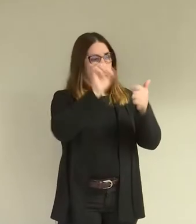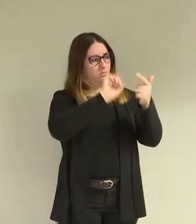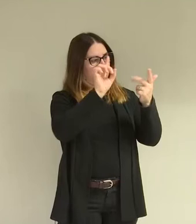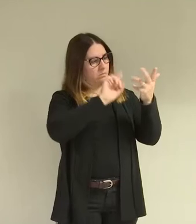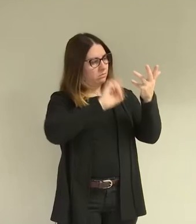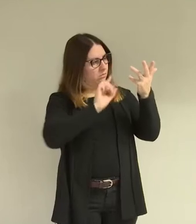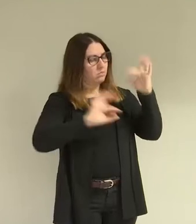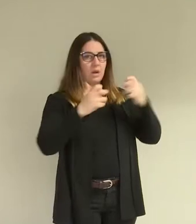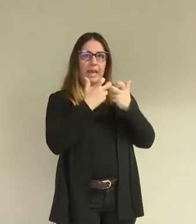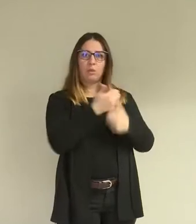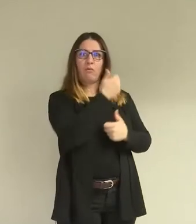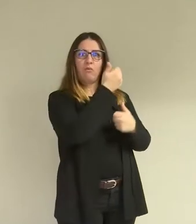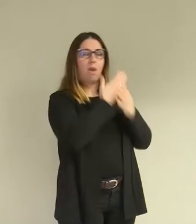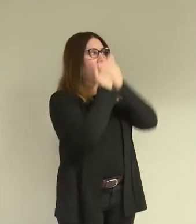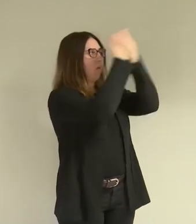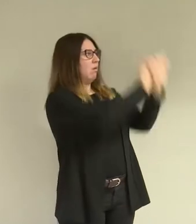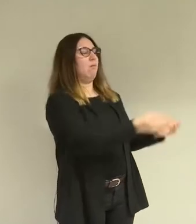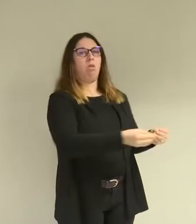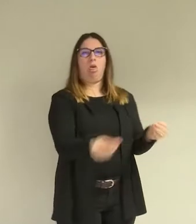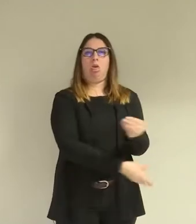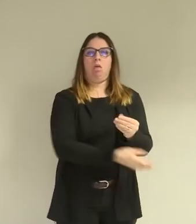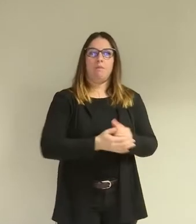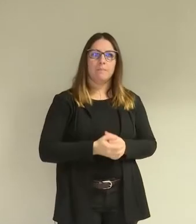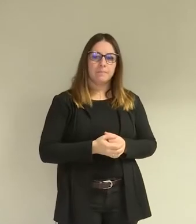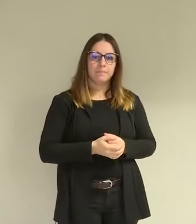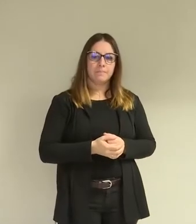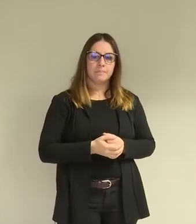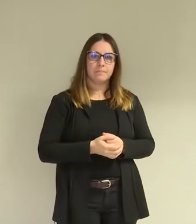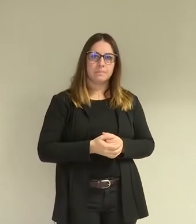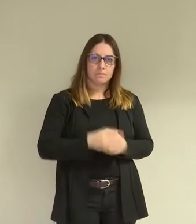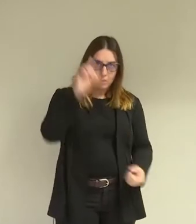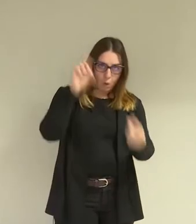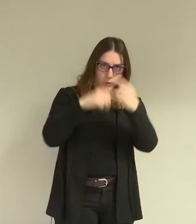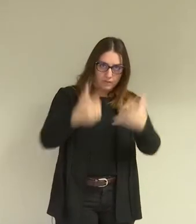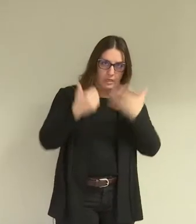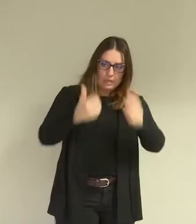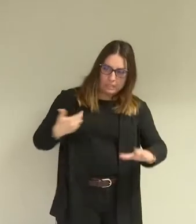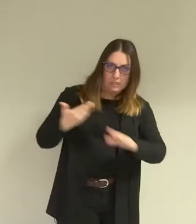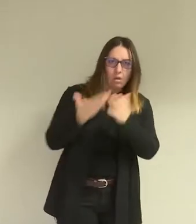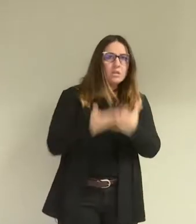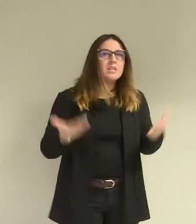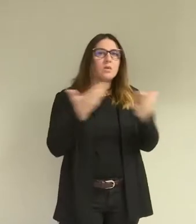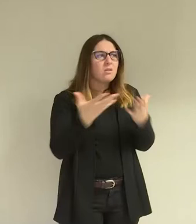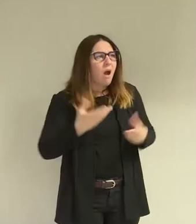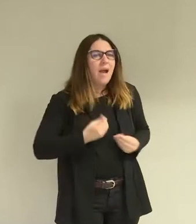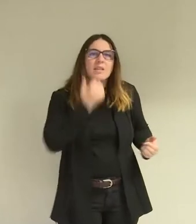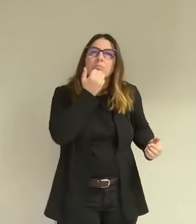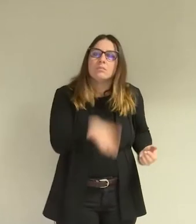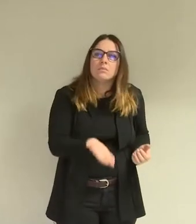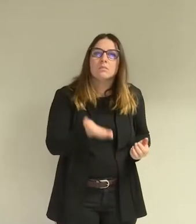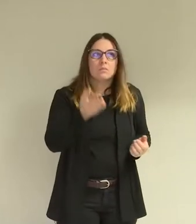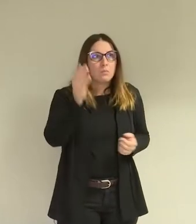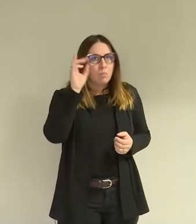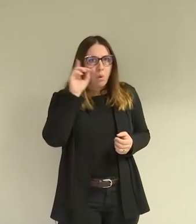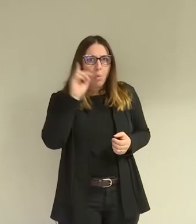non traités par votre majorité quel est donc le sens de votre mandat face à city ces situations inacceptables pourquoi ne répondez